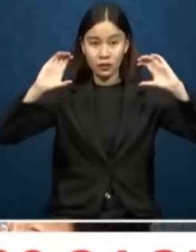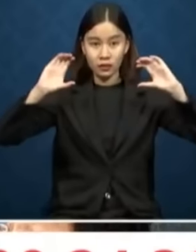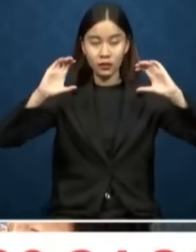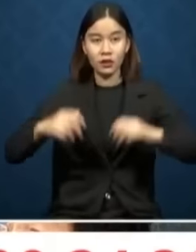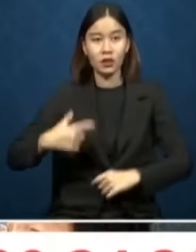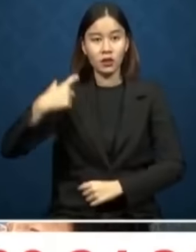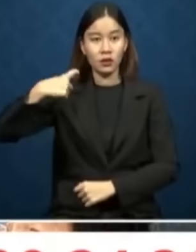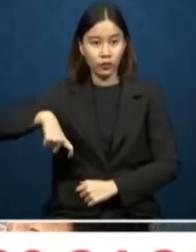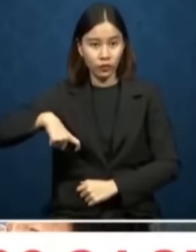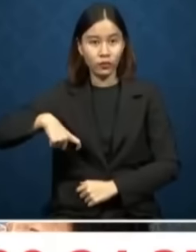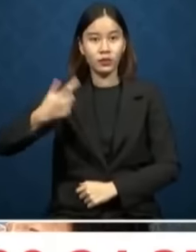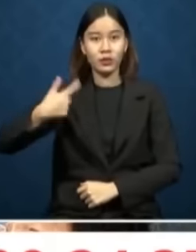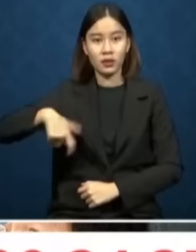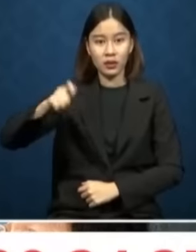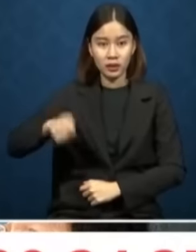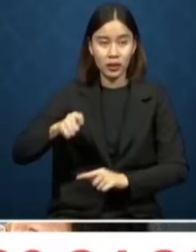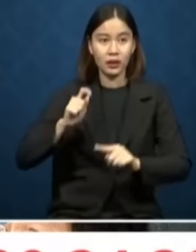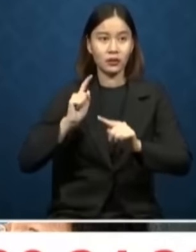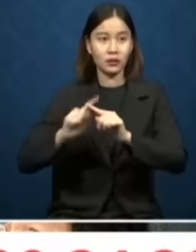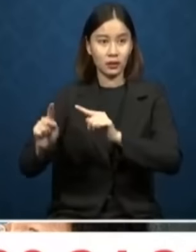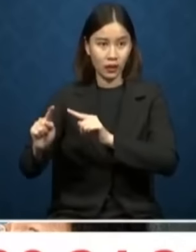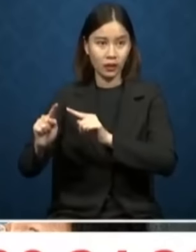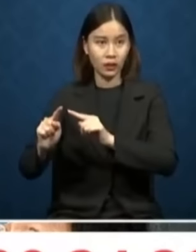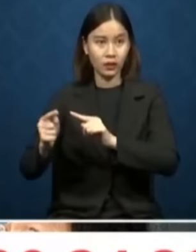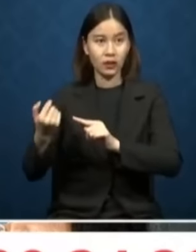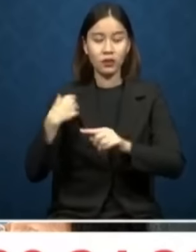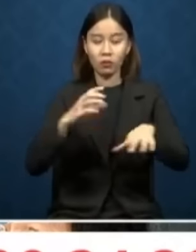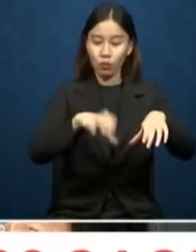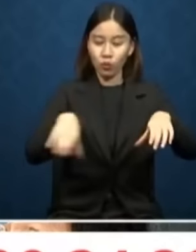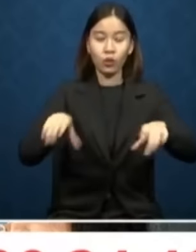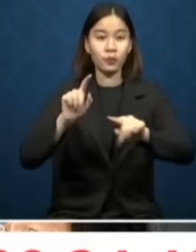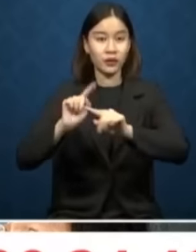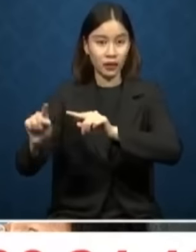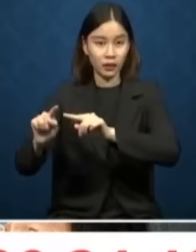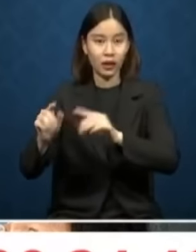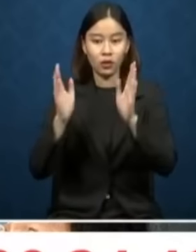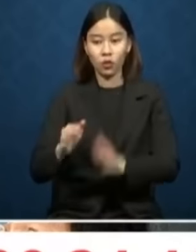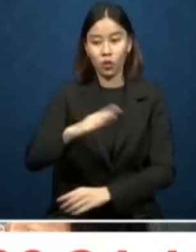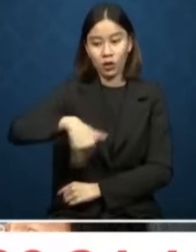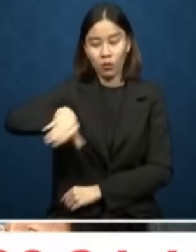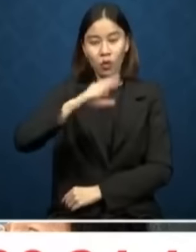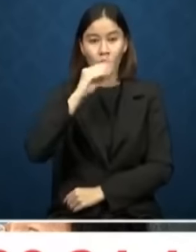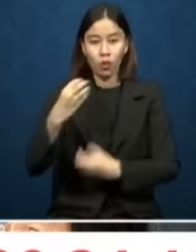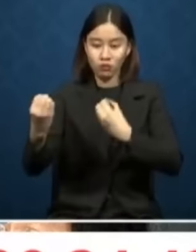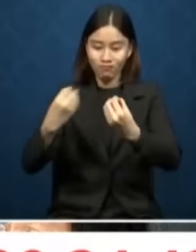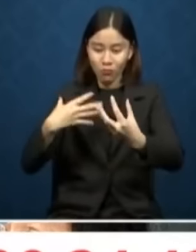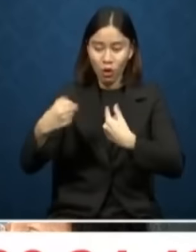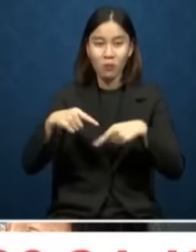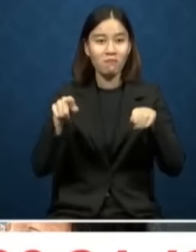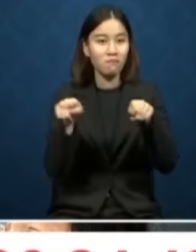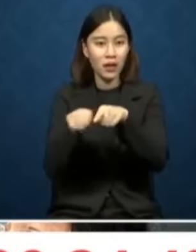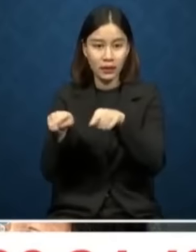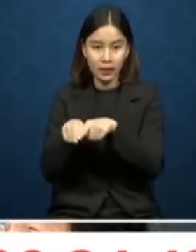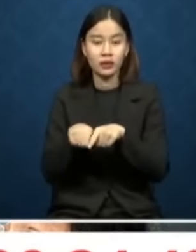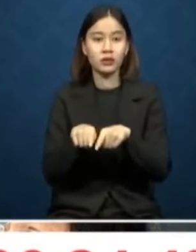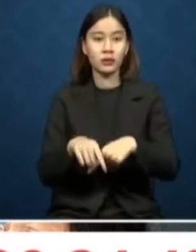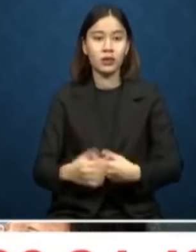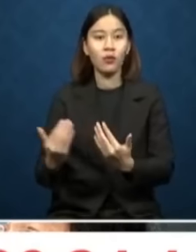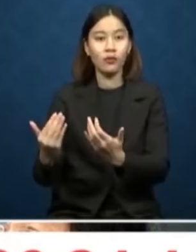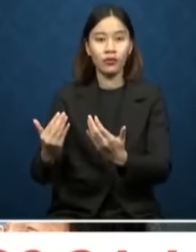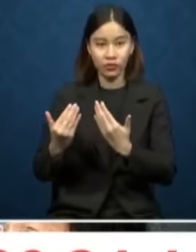การศาลสูงสุดหลายสำนักทุกคนพูดกับผมเป็นเสียงเดียวฝ